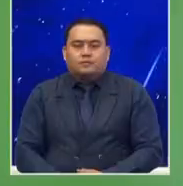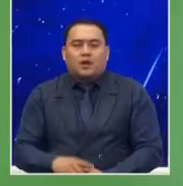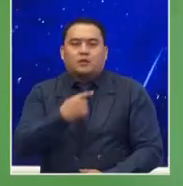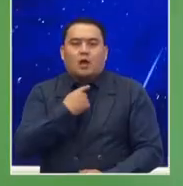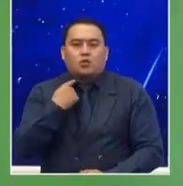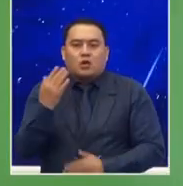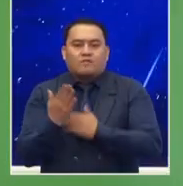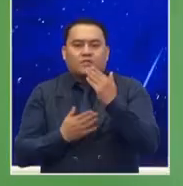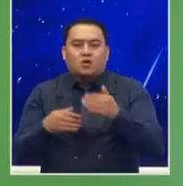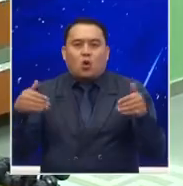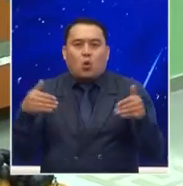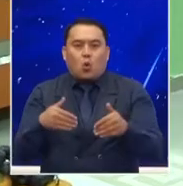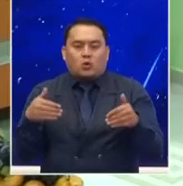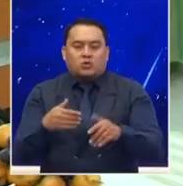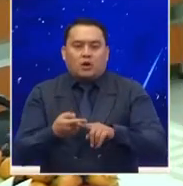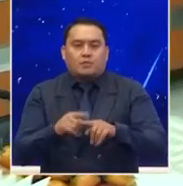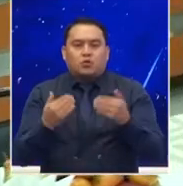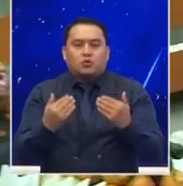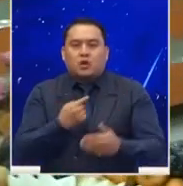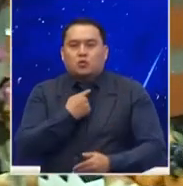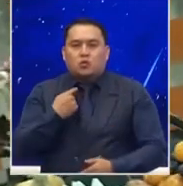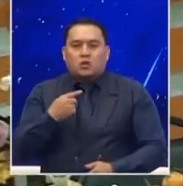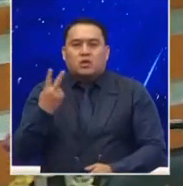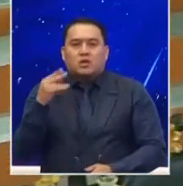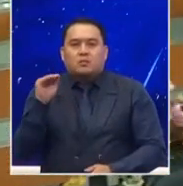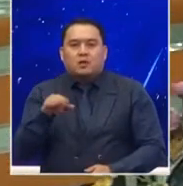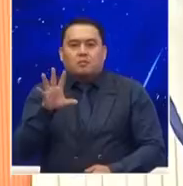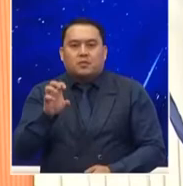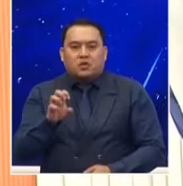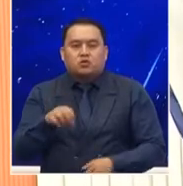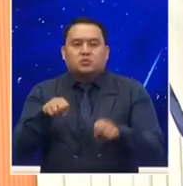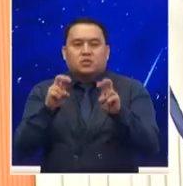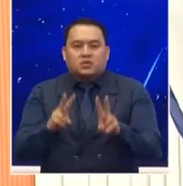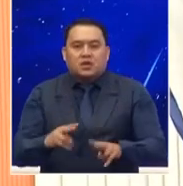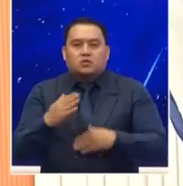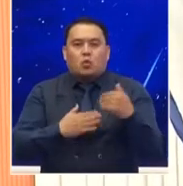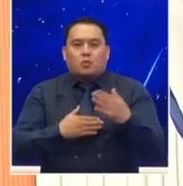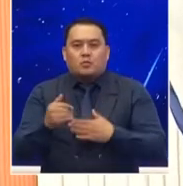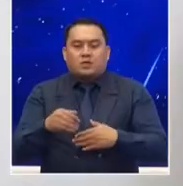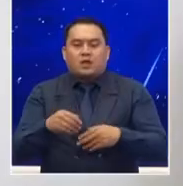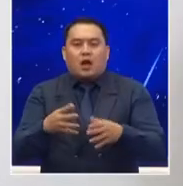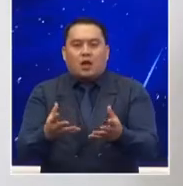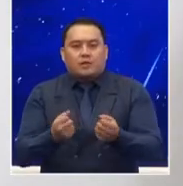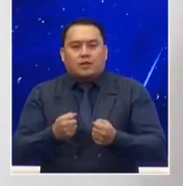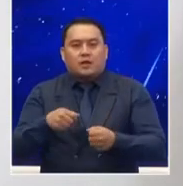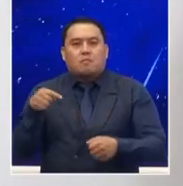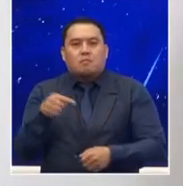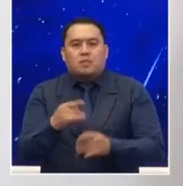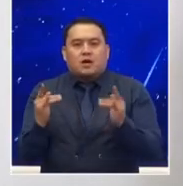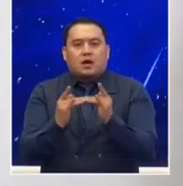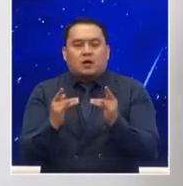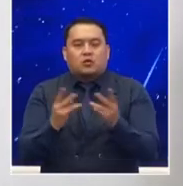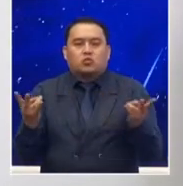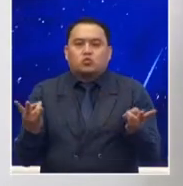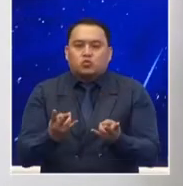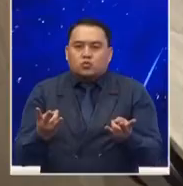Талдықорған жоғары политехникалық колледжінде қазіргі таңда 2500 студент 15 мамандық бойынша білім алып жатыр. Мыңға жуығы жатақхананы қажет етеді.